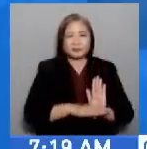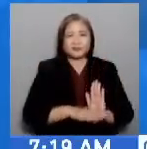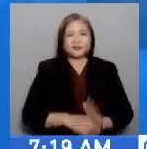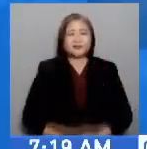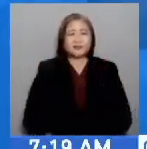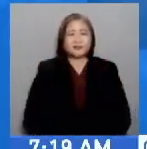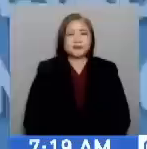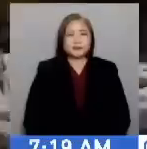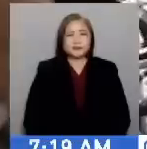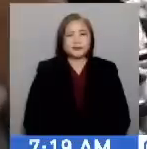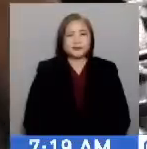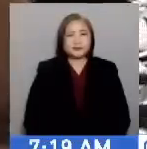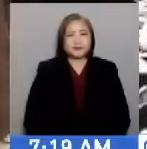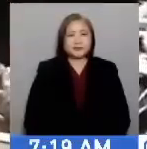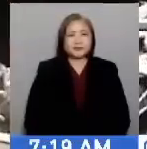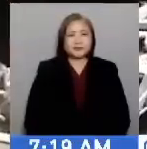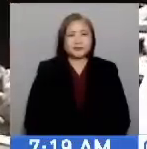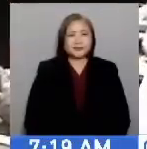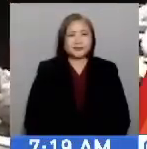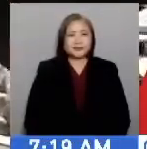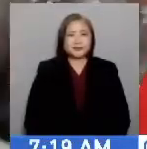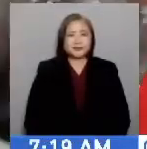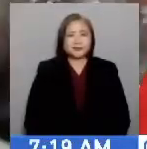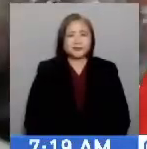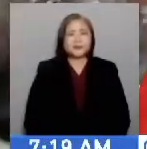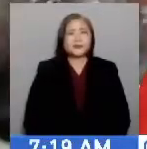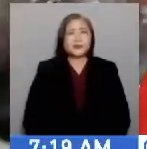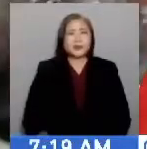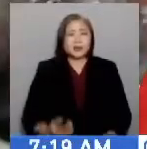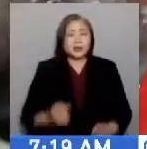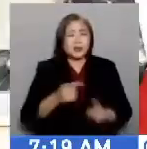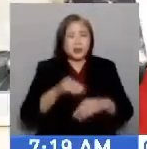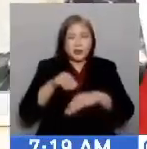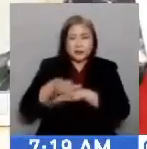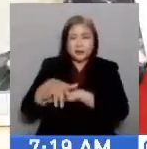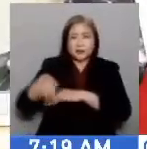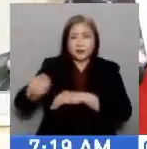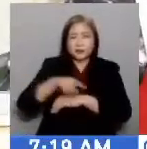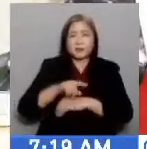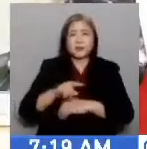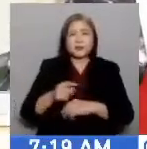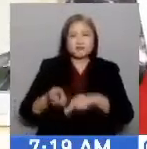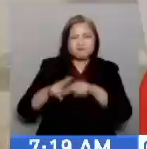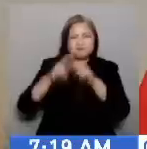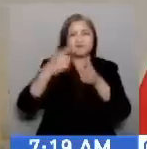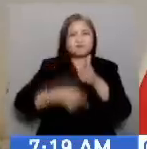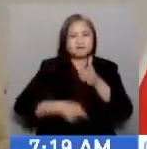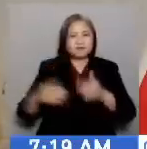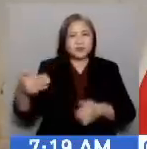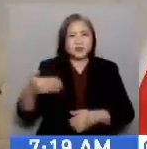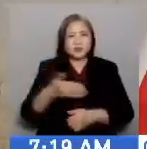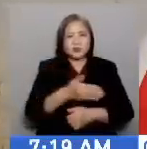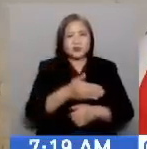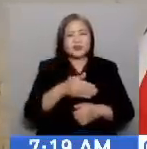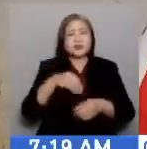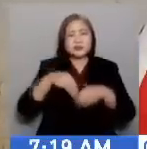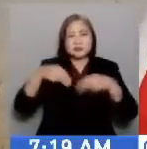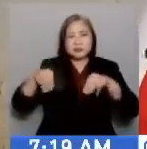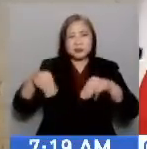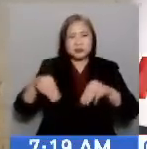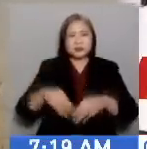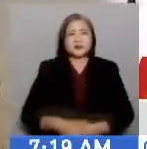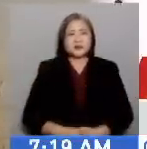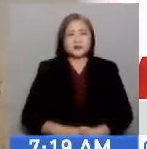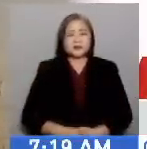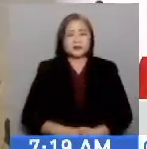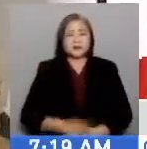galunggong at tulingan. Ang direktang epekto nito ay pagtaas ng presyo ng isda sa mga pamilihan. Kami po mga tindera dito.